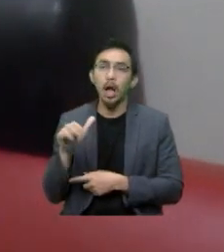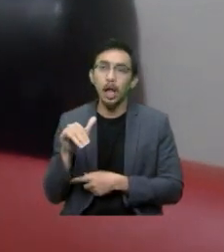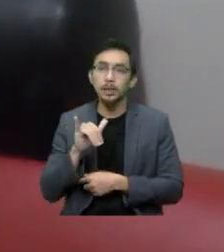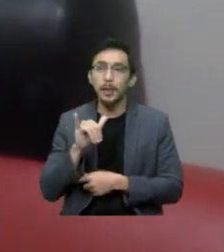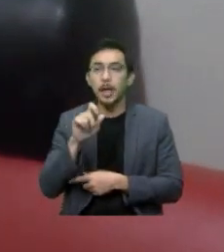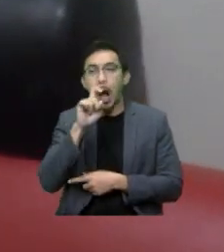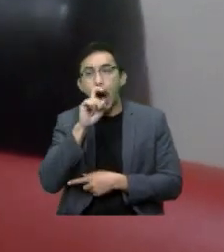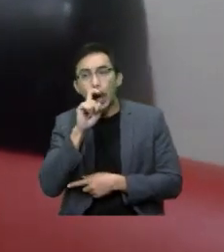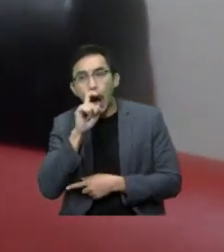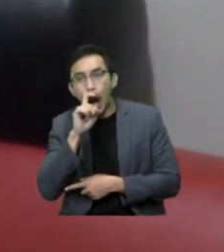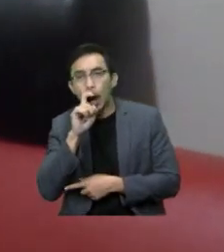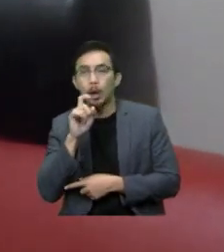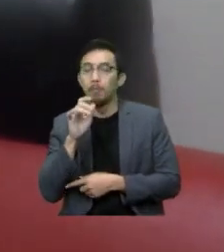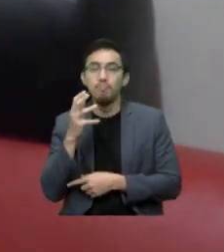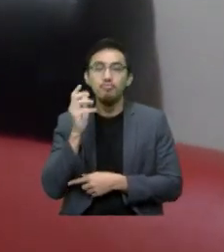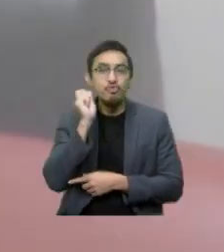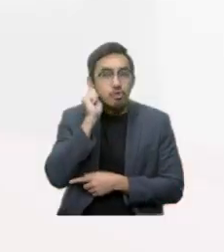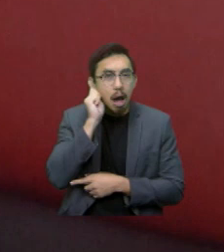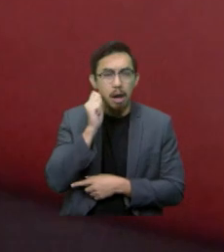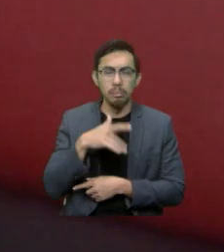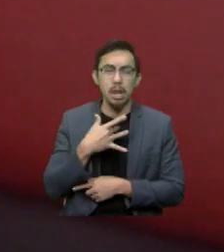aku cemburu, aku nggak tahu lah.